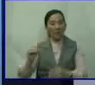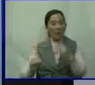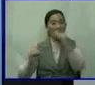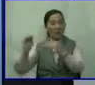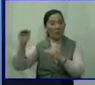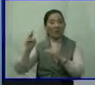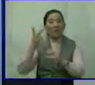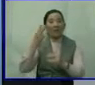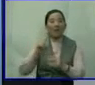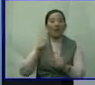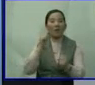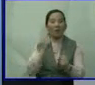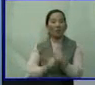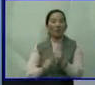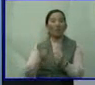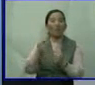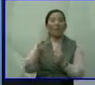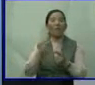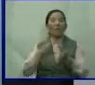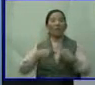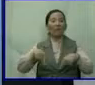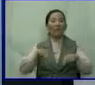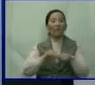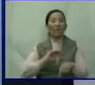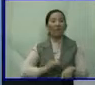каждой фирмы. Вопрос.